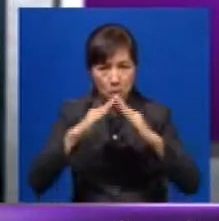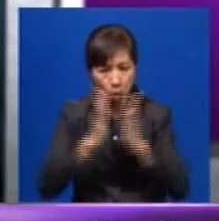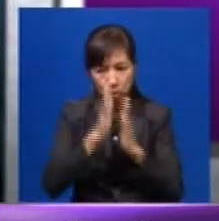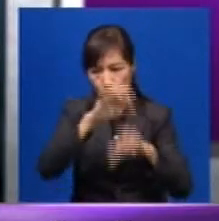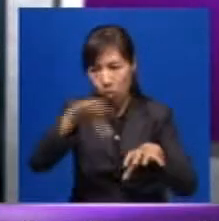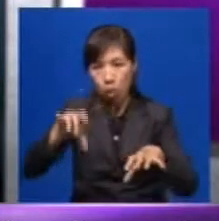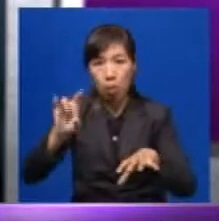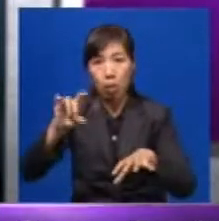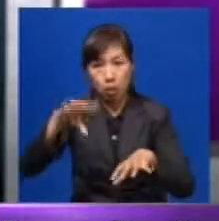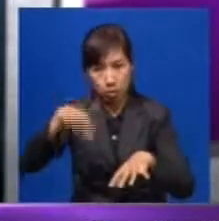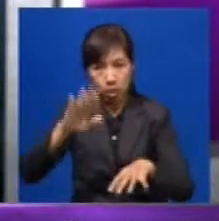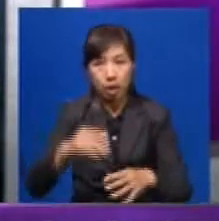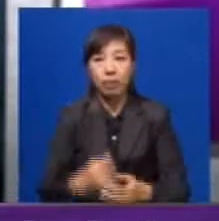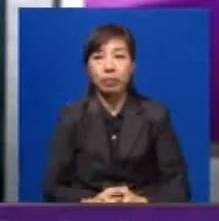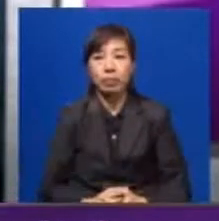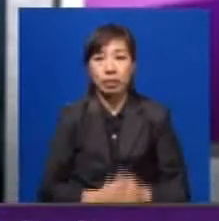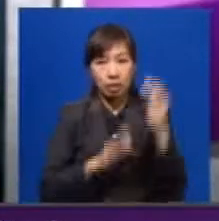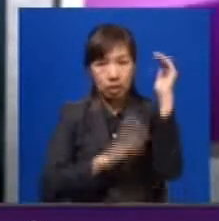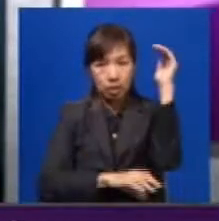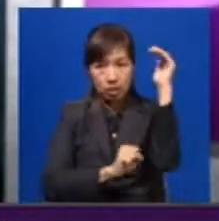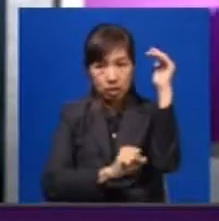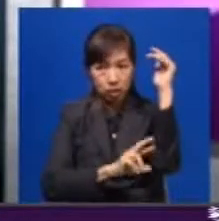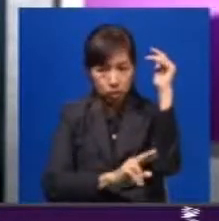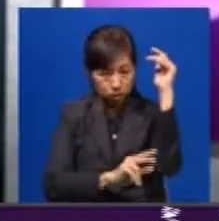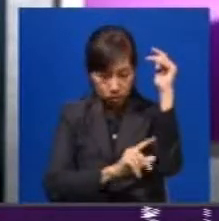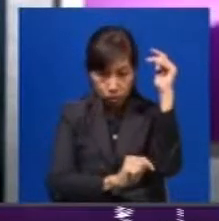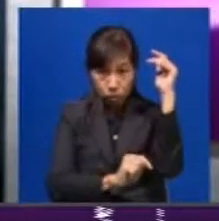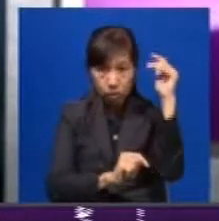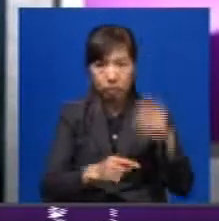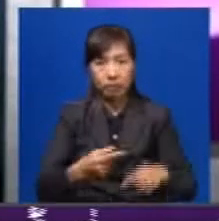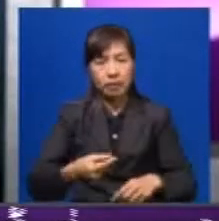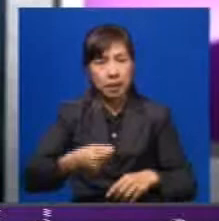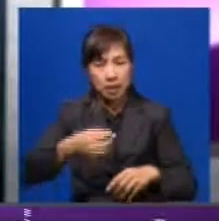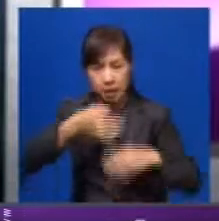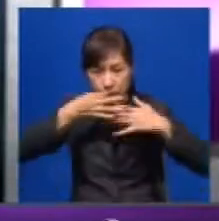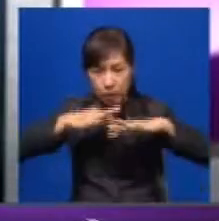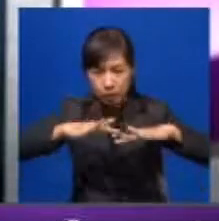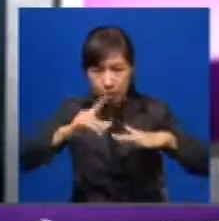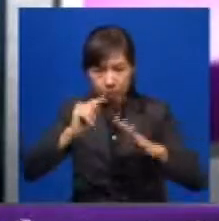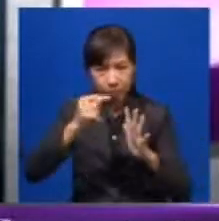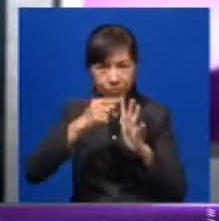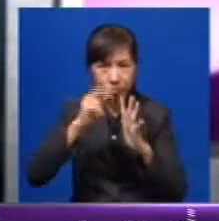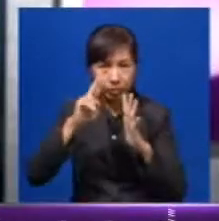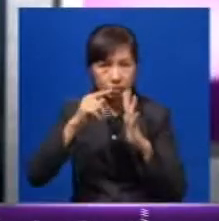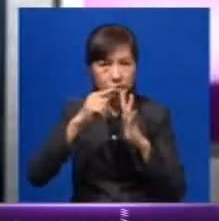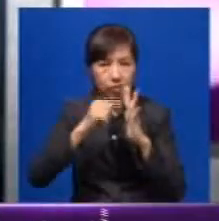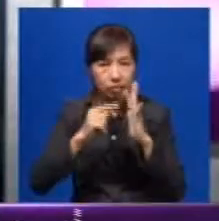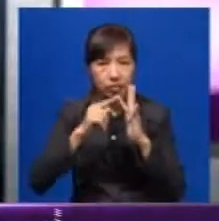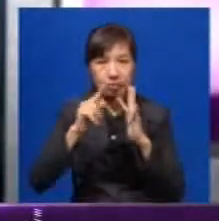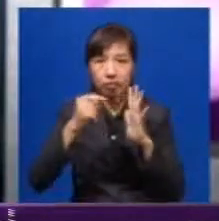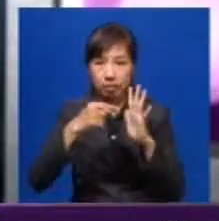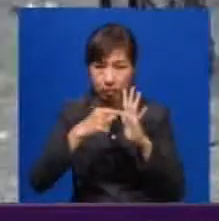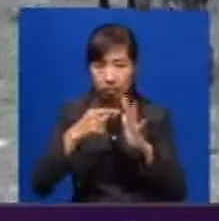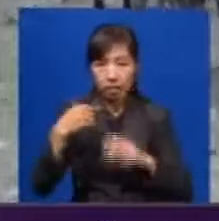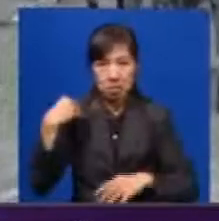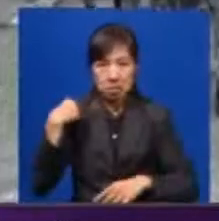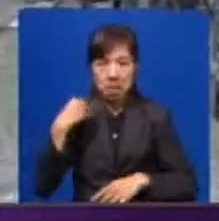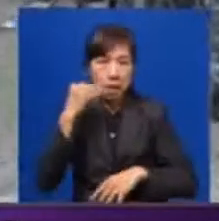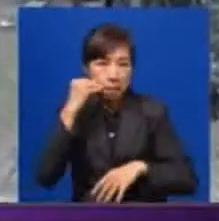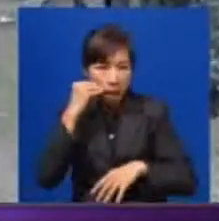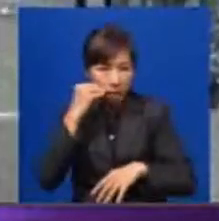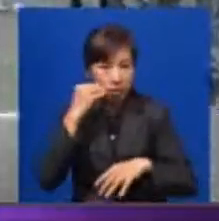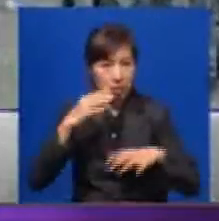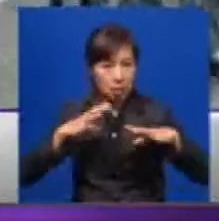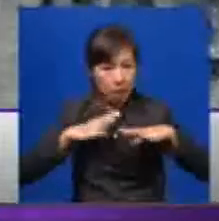อุทยานแห่งชาติตะรุเตาเร่งทำการรื้อถอนบังกะโลและรีสอร์ทที่บุกรุกพื้นที่ป่าค่ะนายปณัฐพล